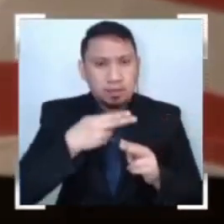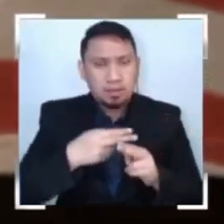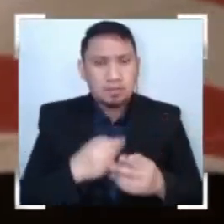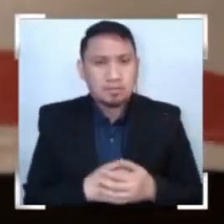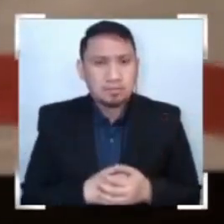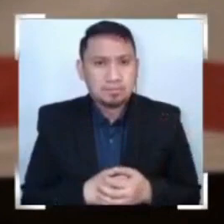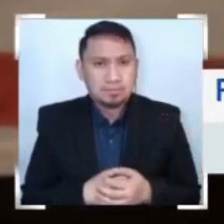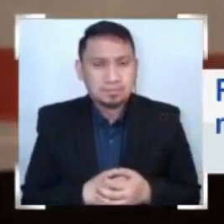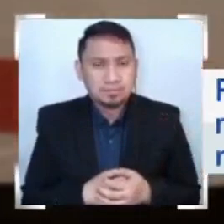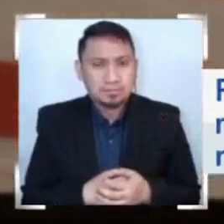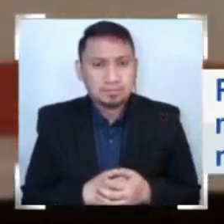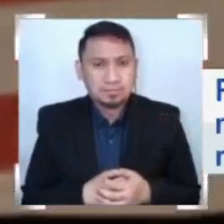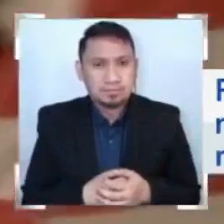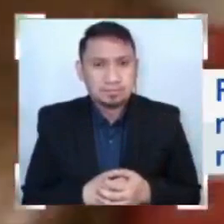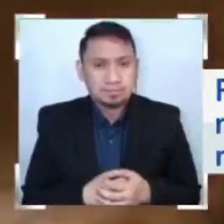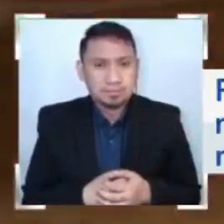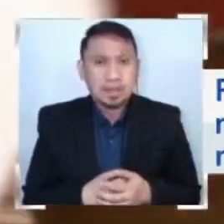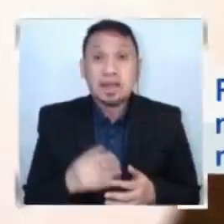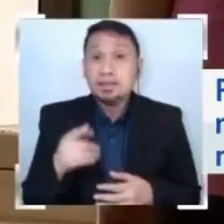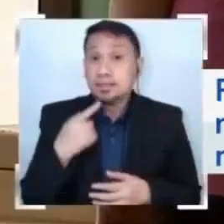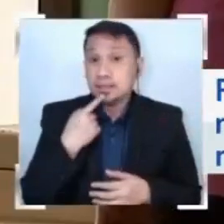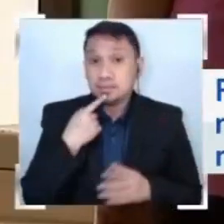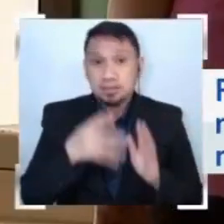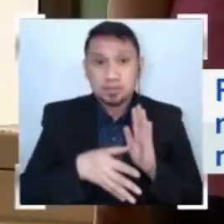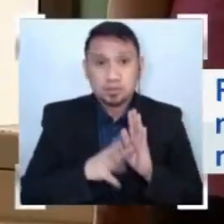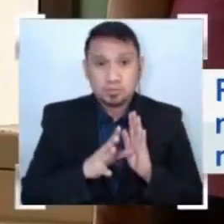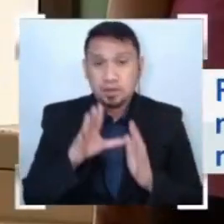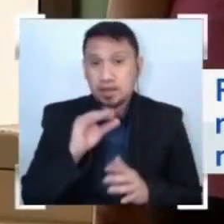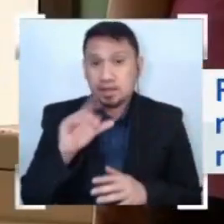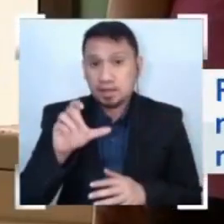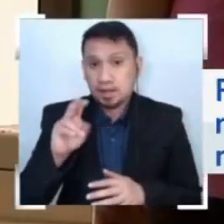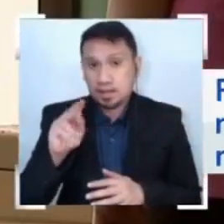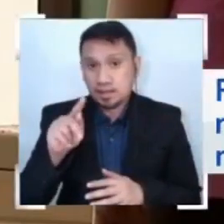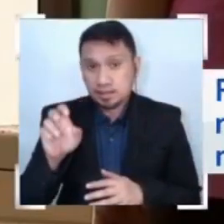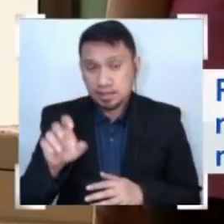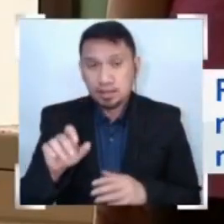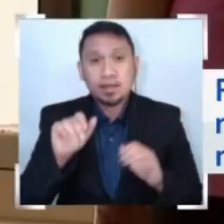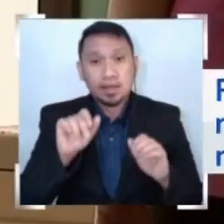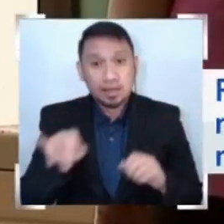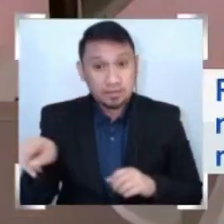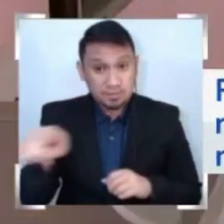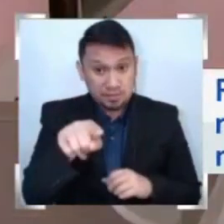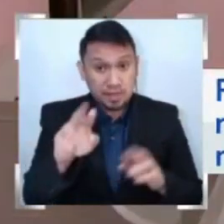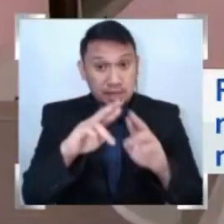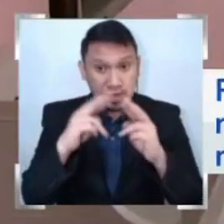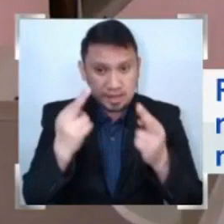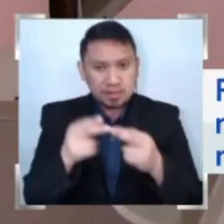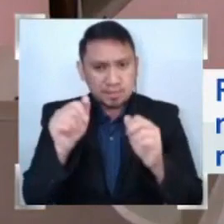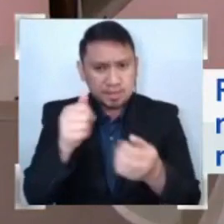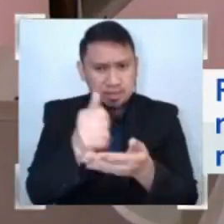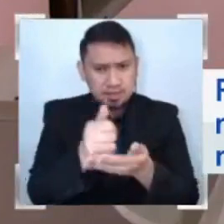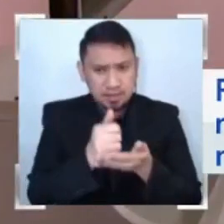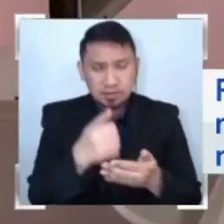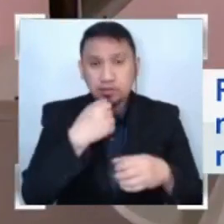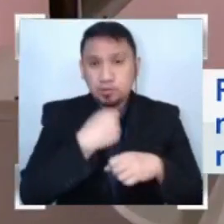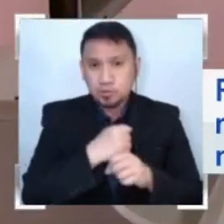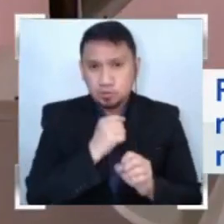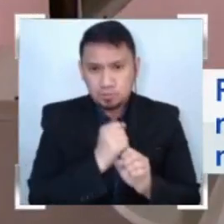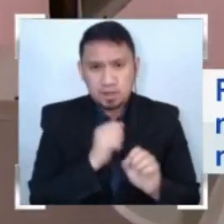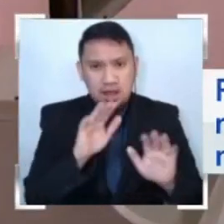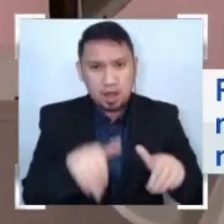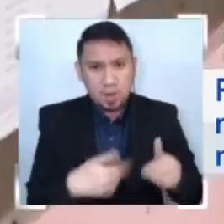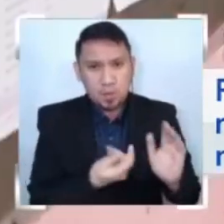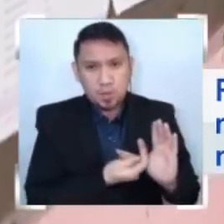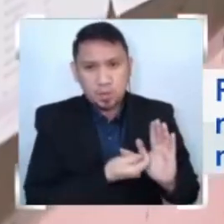Ganun pa man, kapwa sinabi ng COMELEC at Lente na makatutulong kung mismo ang kaanak ng mga pumanaw ay gagawa ng hakbang para mapatanggal